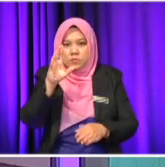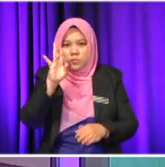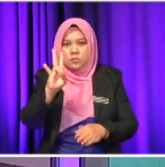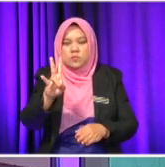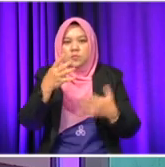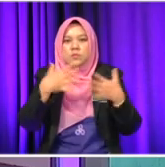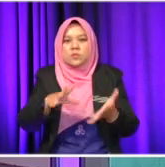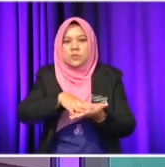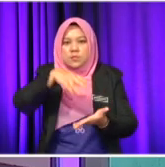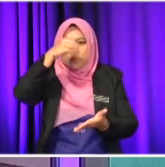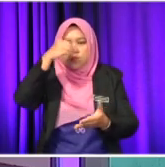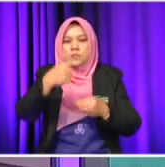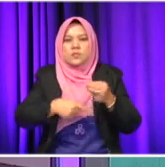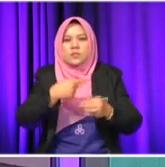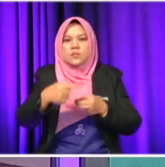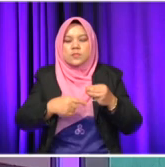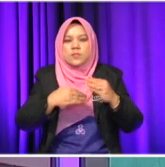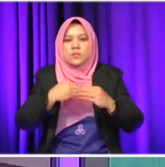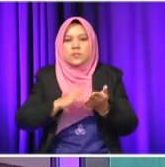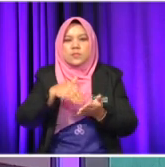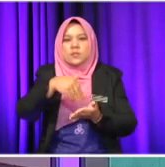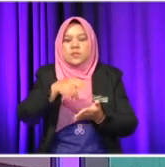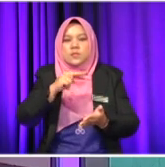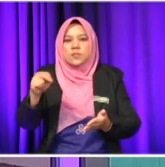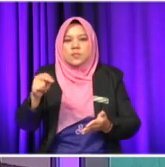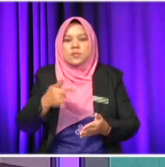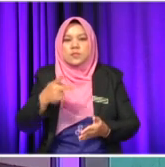mengenai pembangunan produk martimedia